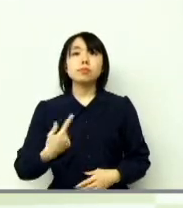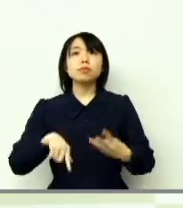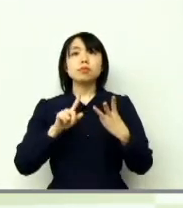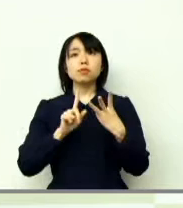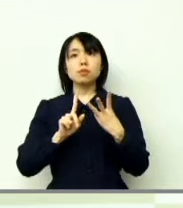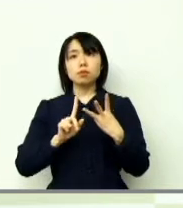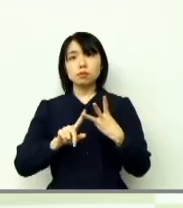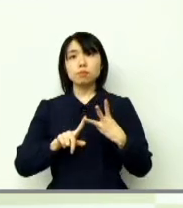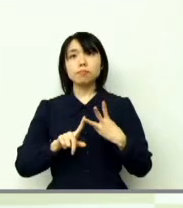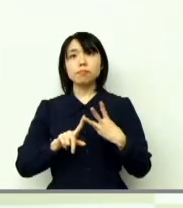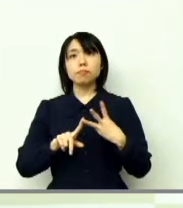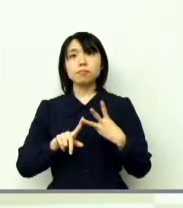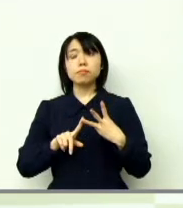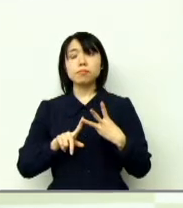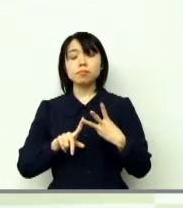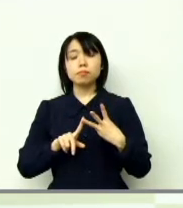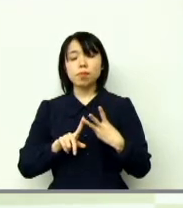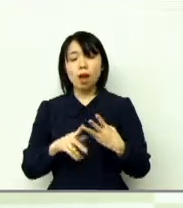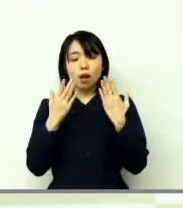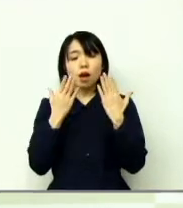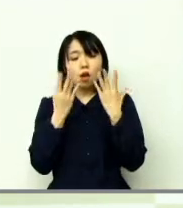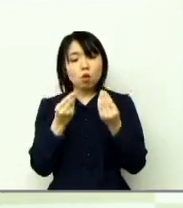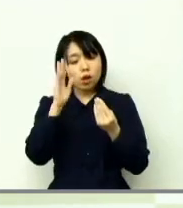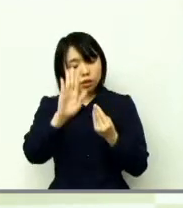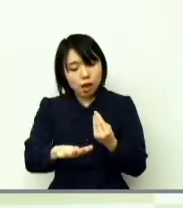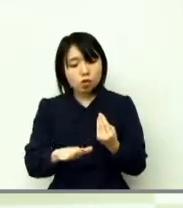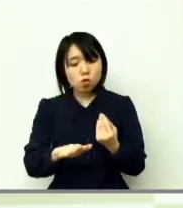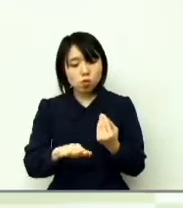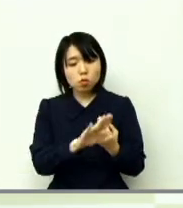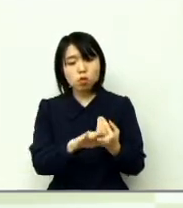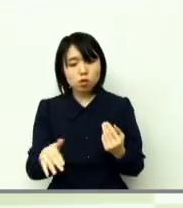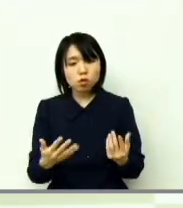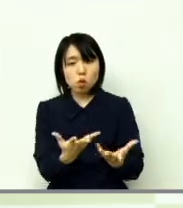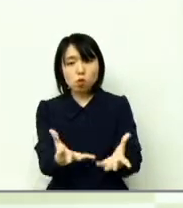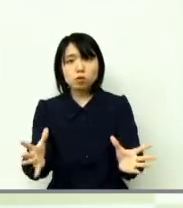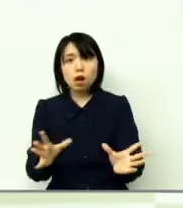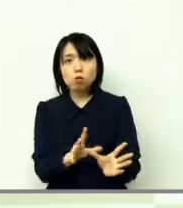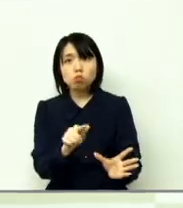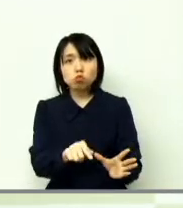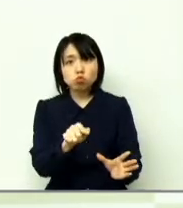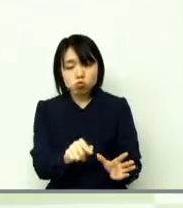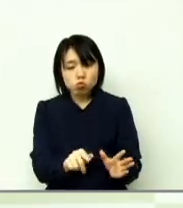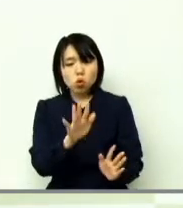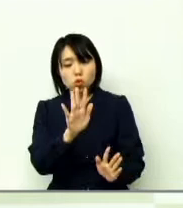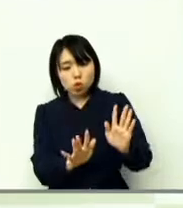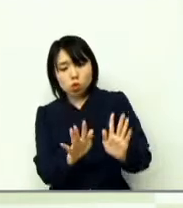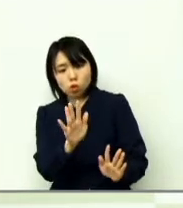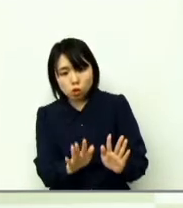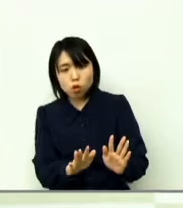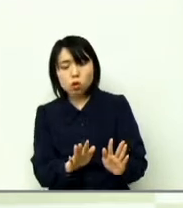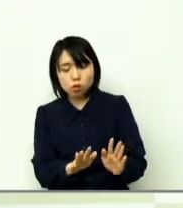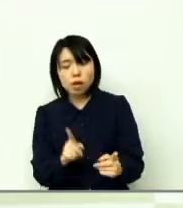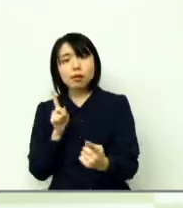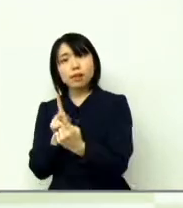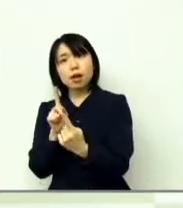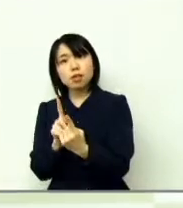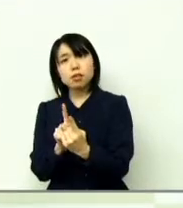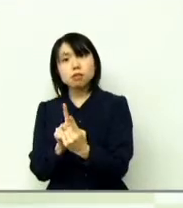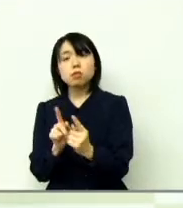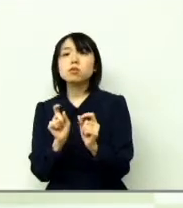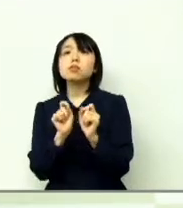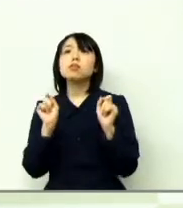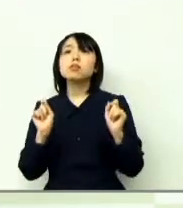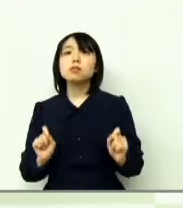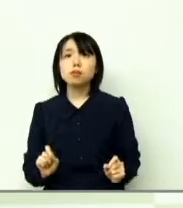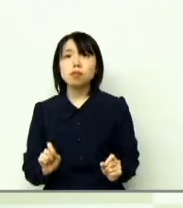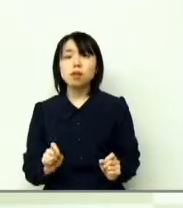3点目がですね、放課後児童クラブの待機児童数について市の実態と現状分析、それから対策についてということのご質問